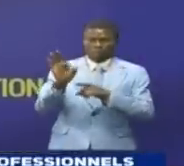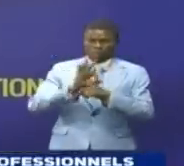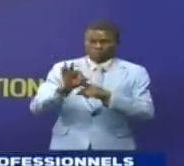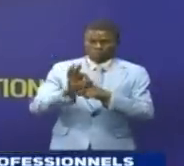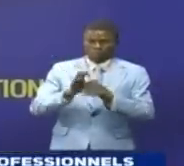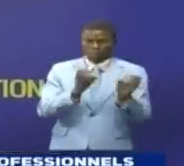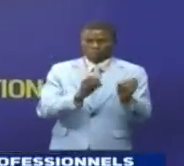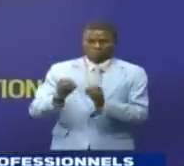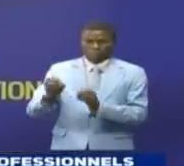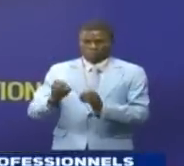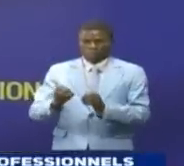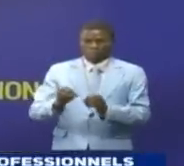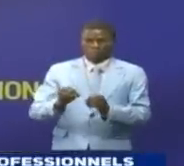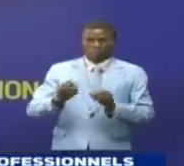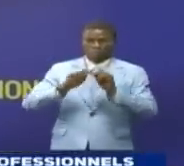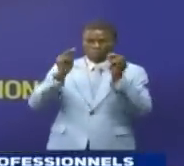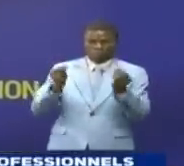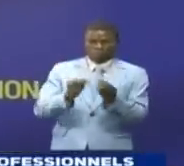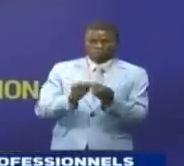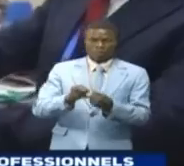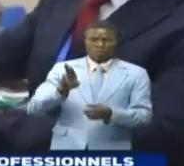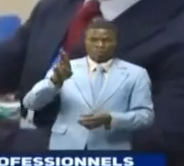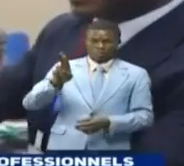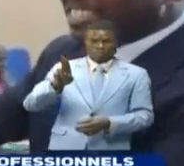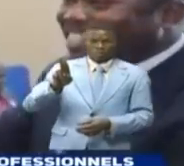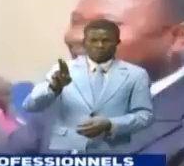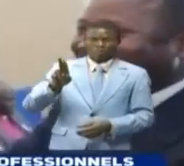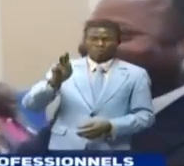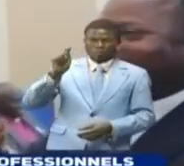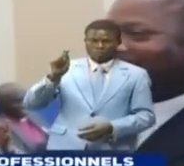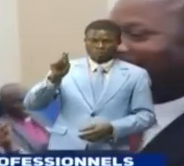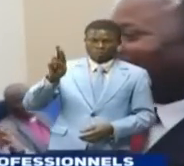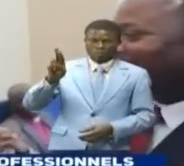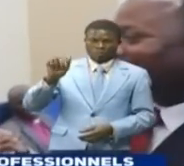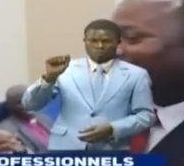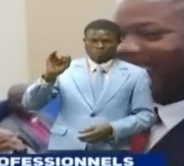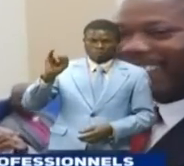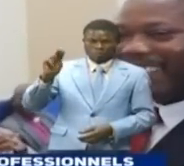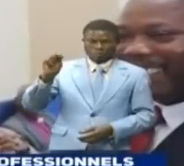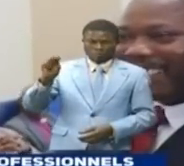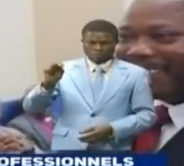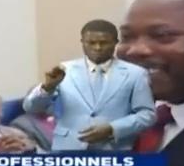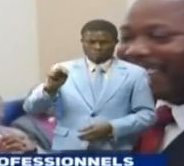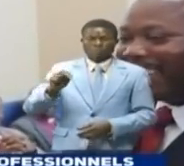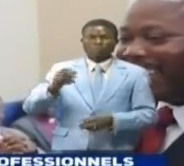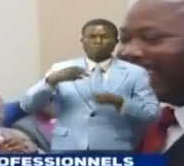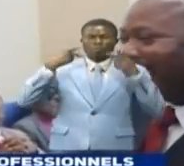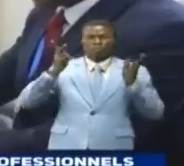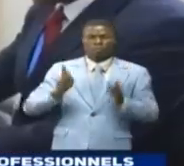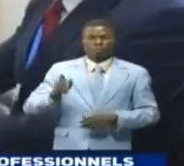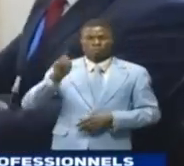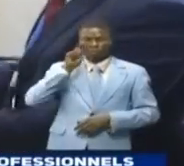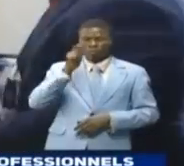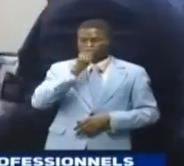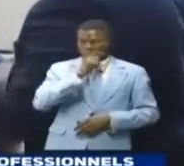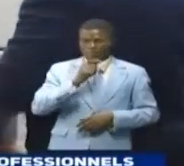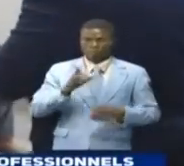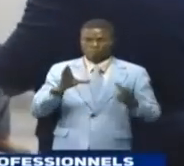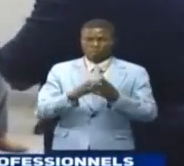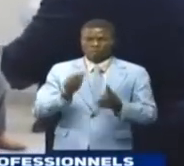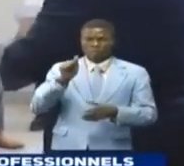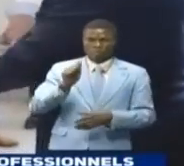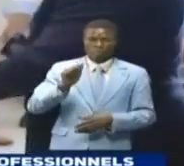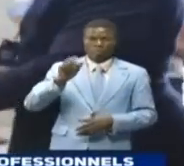par Trendem Toufiche, que dirige le pasteur Thomas Ongassa en collaboration avec